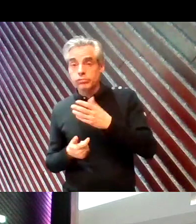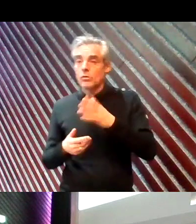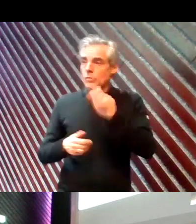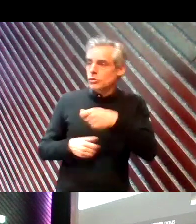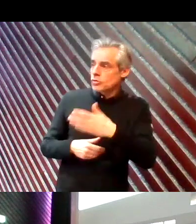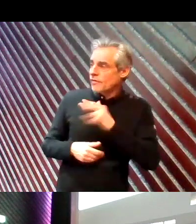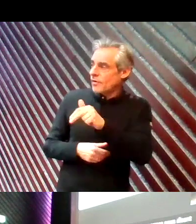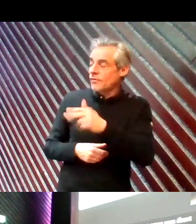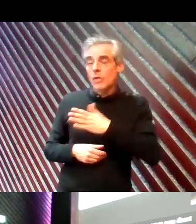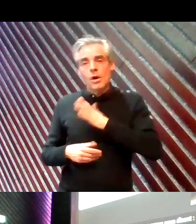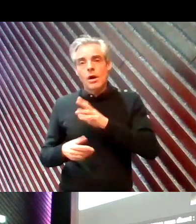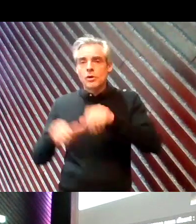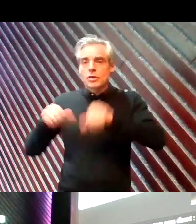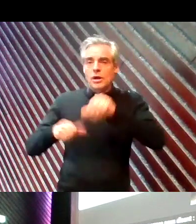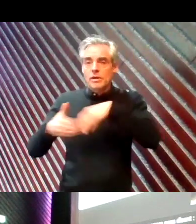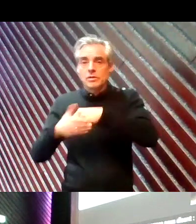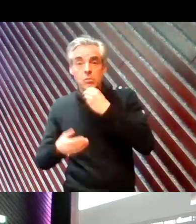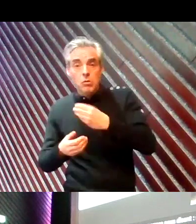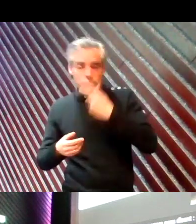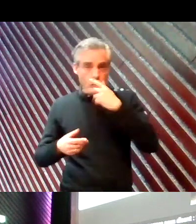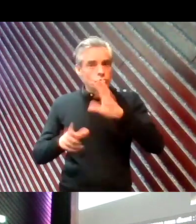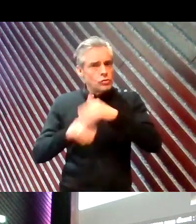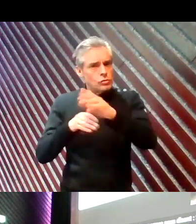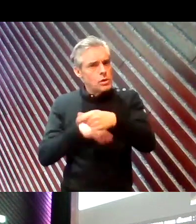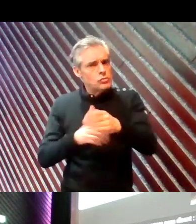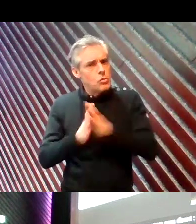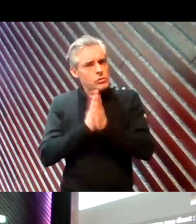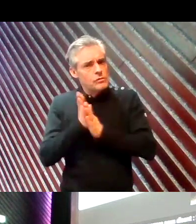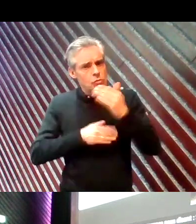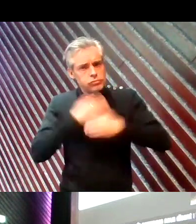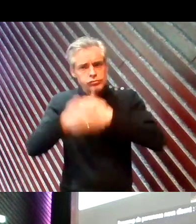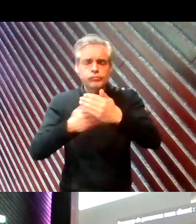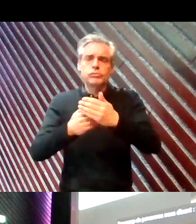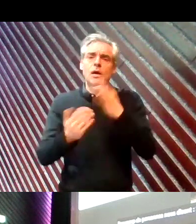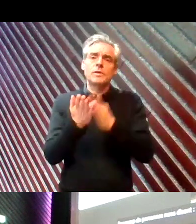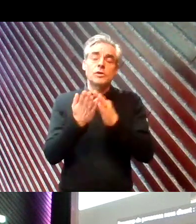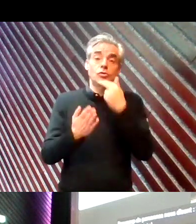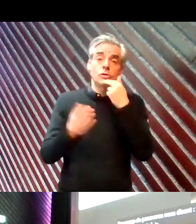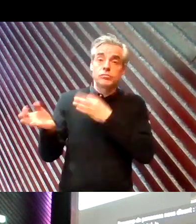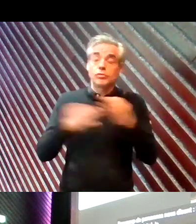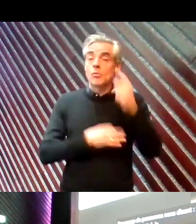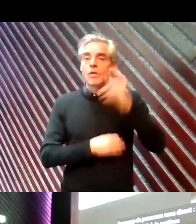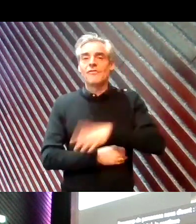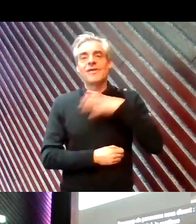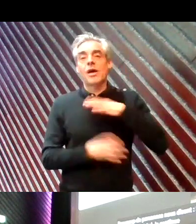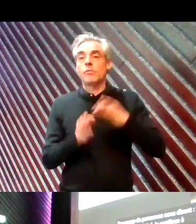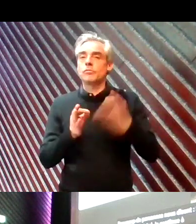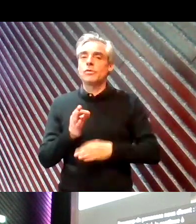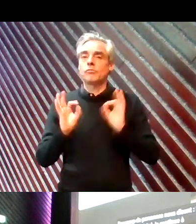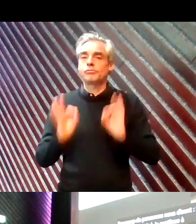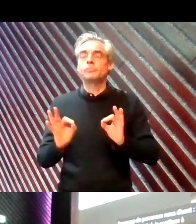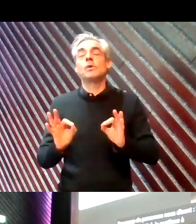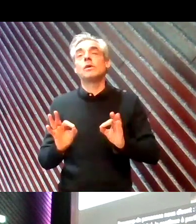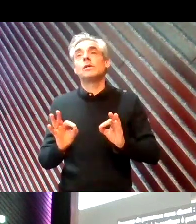sachez que j'ai participé à tel challenge, je continue à utiliser l'application parce que ça me rend fier, parce que